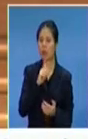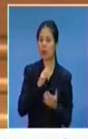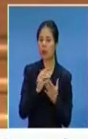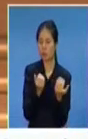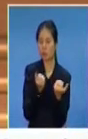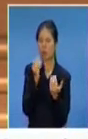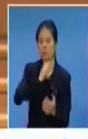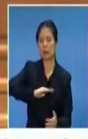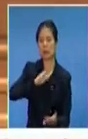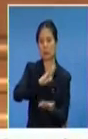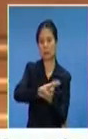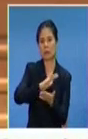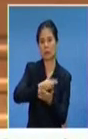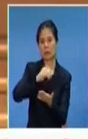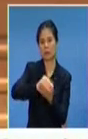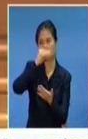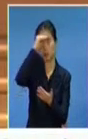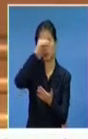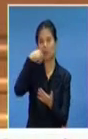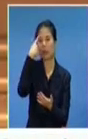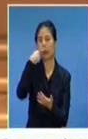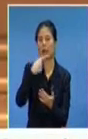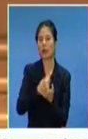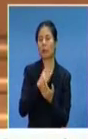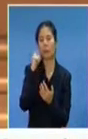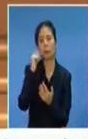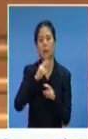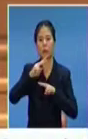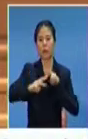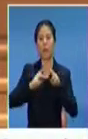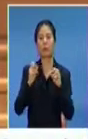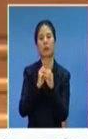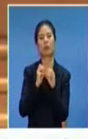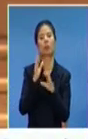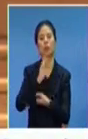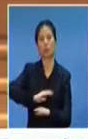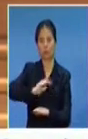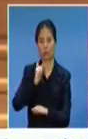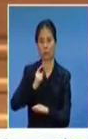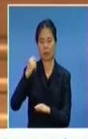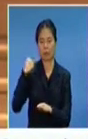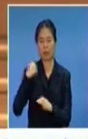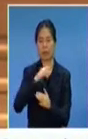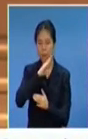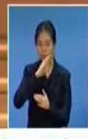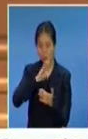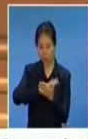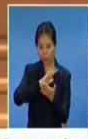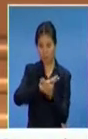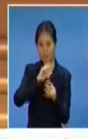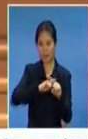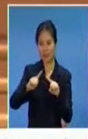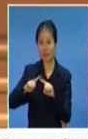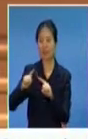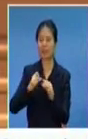มดลูกใครไม่มีผู้ปกครองบ้างครับมีหมดถ้าทำพร้อมกันพันอย่างนี้ทั่วประเทศทุกโรงเรียนประชาธิป